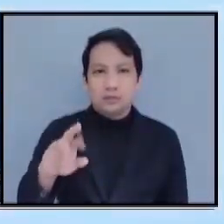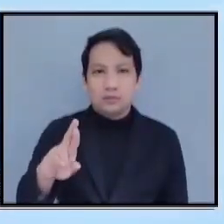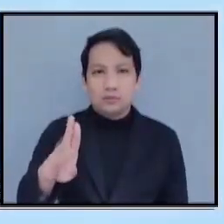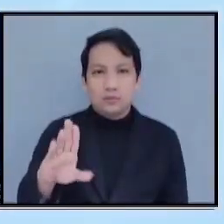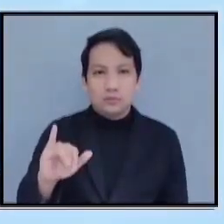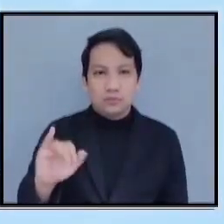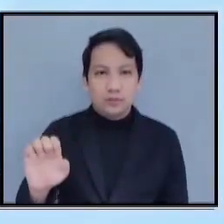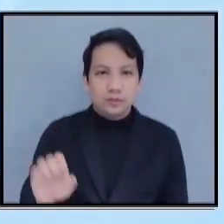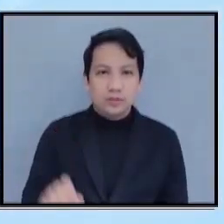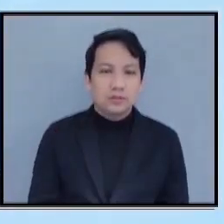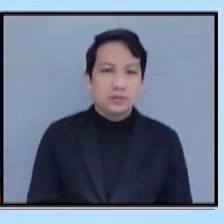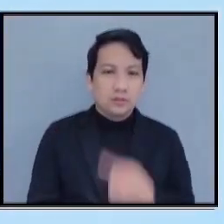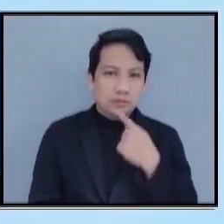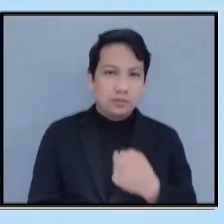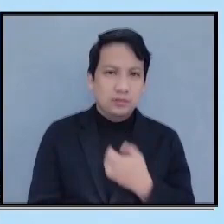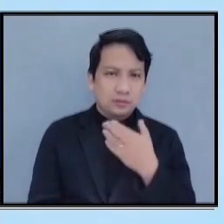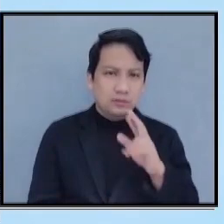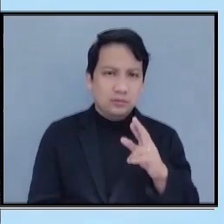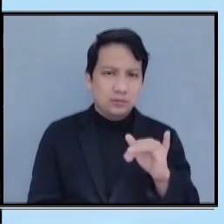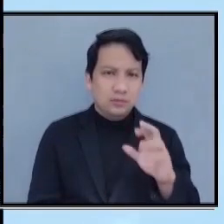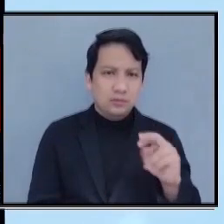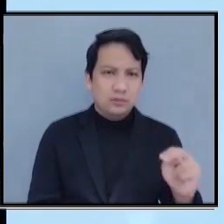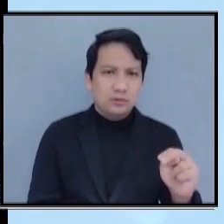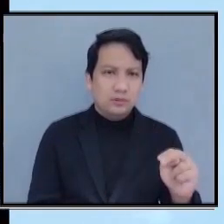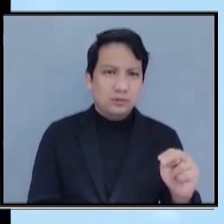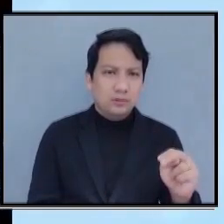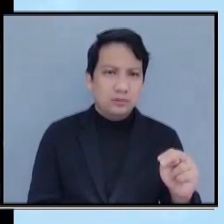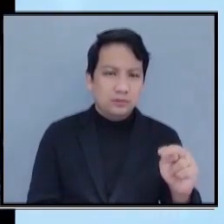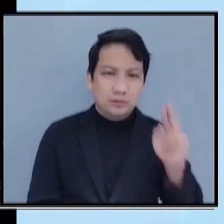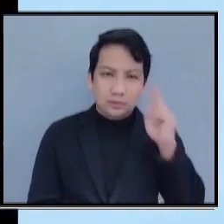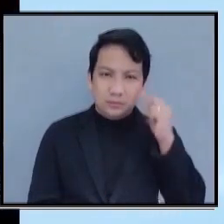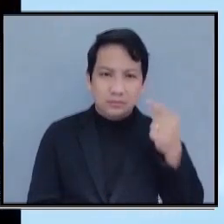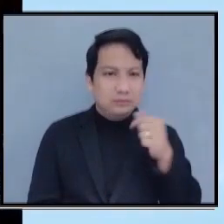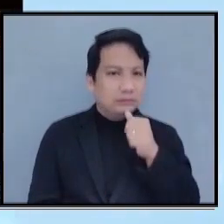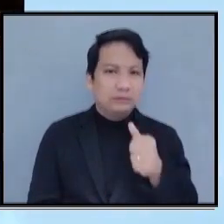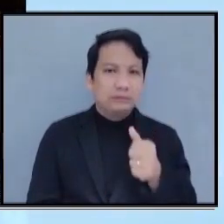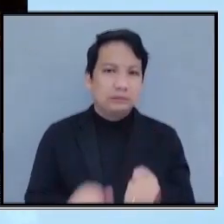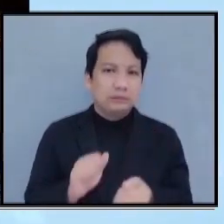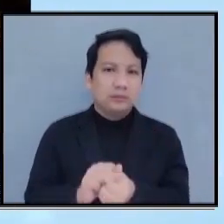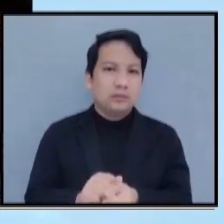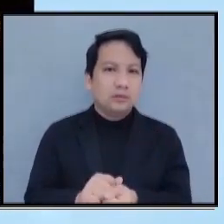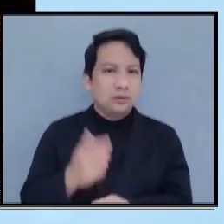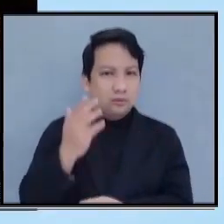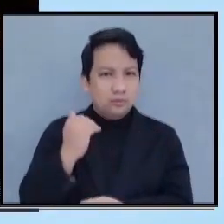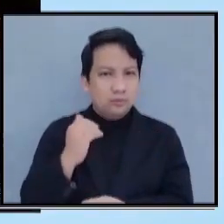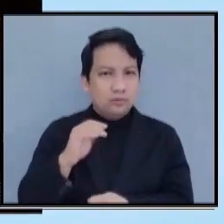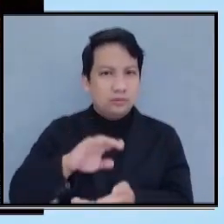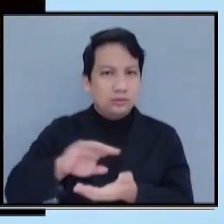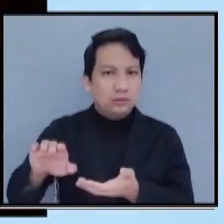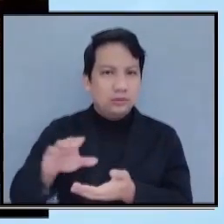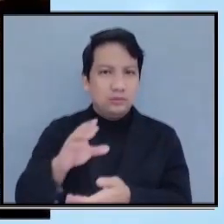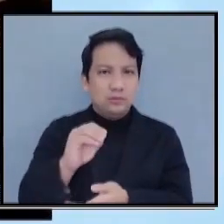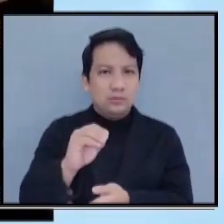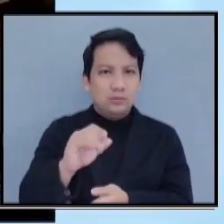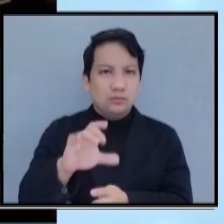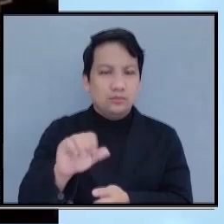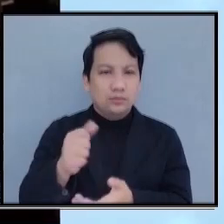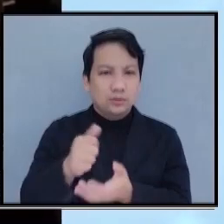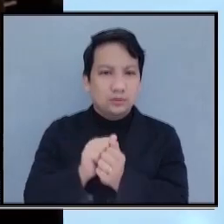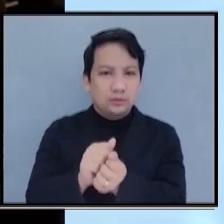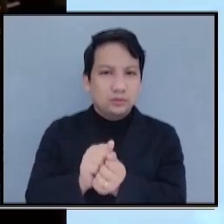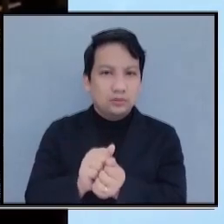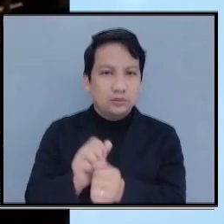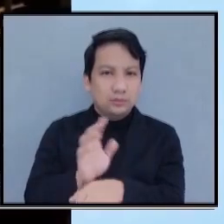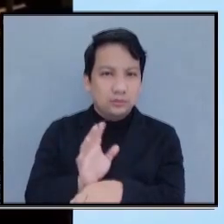Naglabas ang statement si Ryan kung saan ipinahayag niya ang kanyang pagkadismaya sa tila pang iitsapwera ng Oscars sa kanyang mga kasamahan sa pelikulang